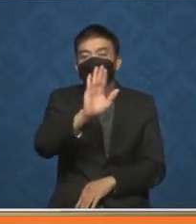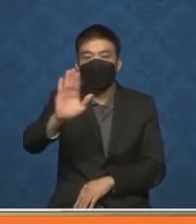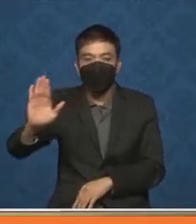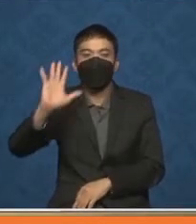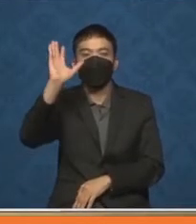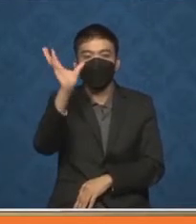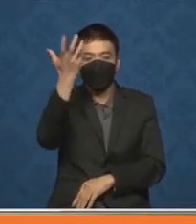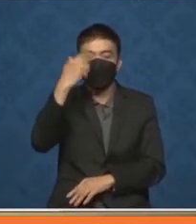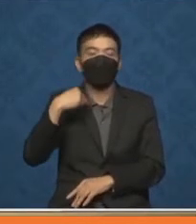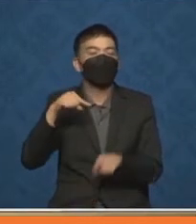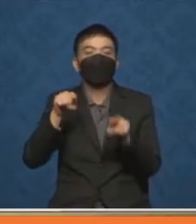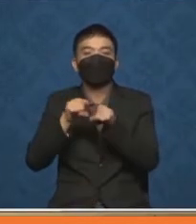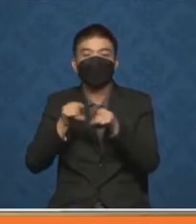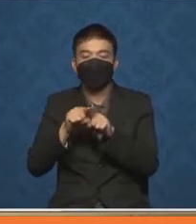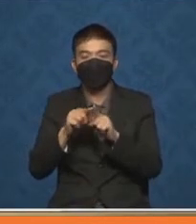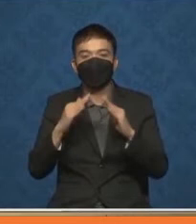บสากล